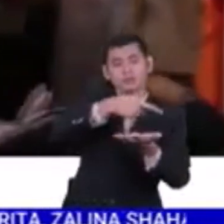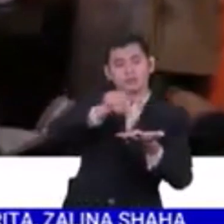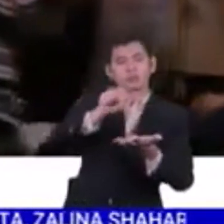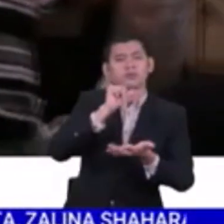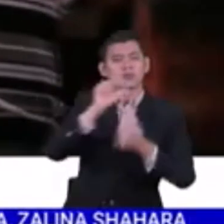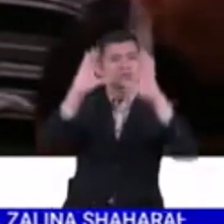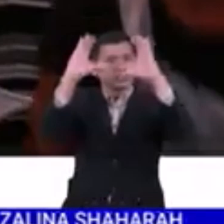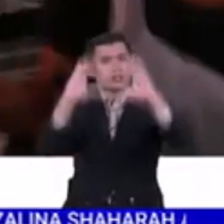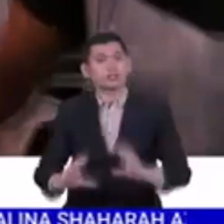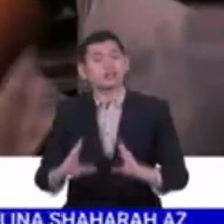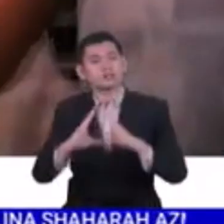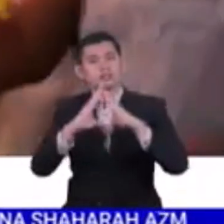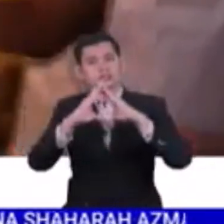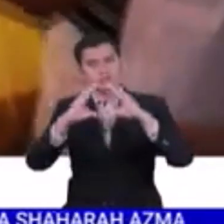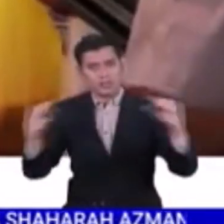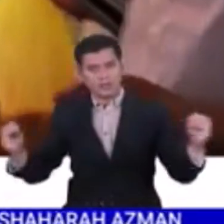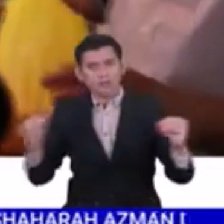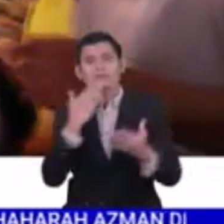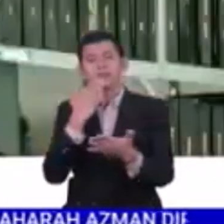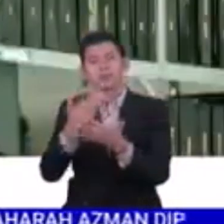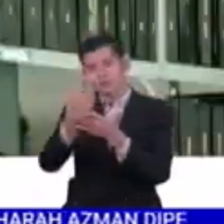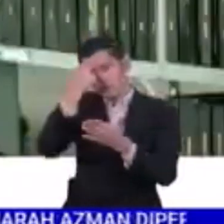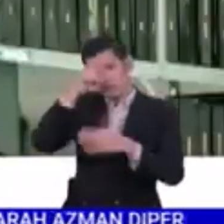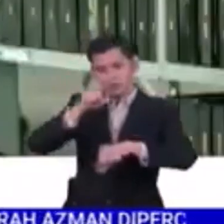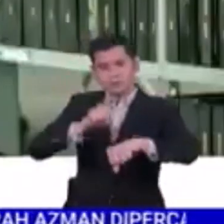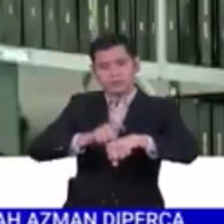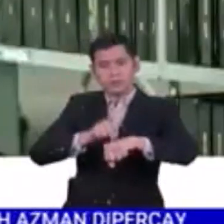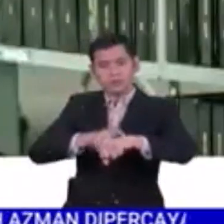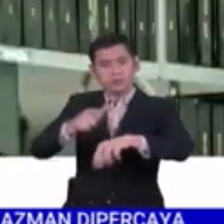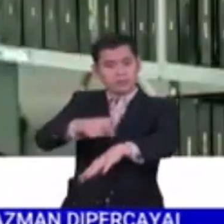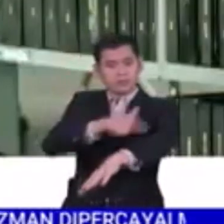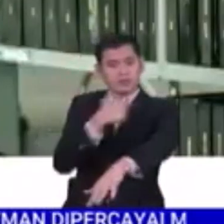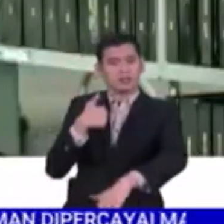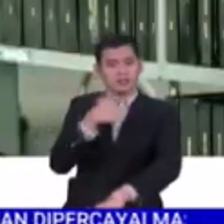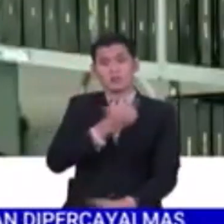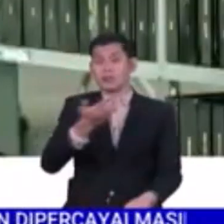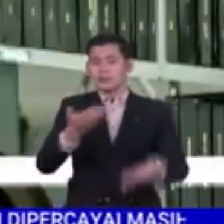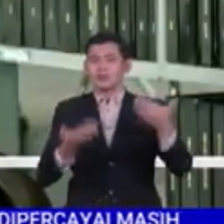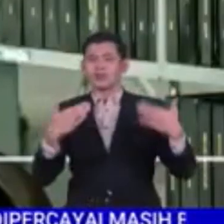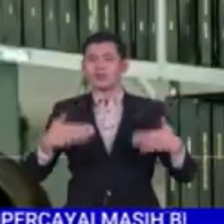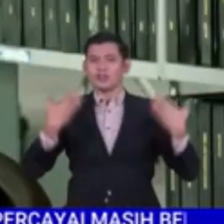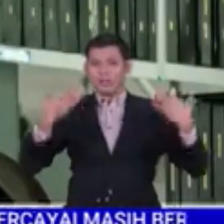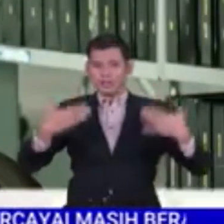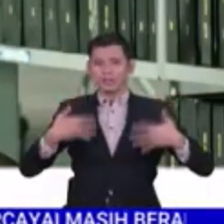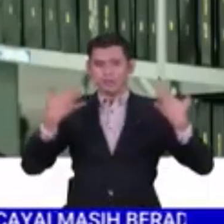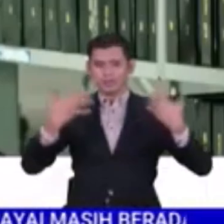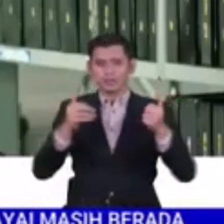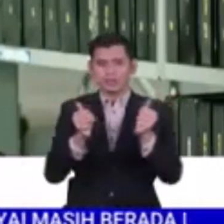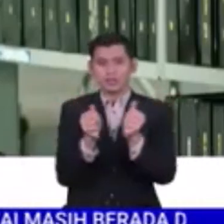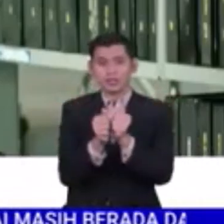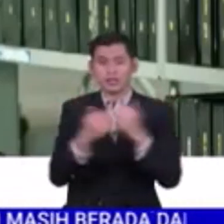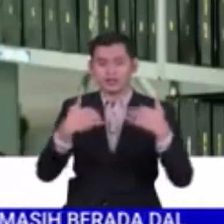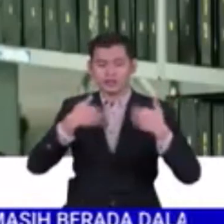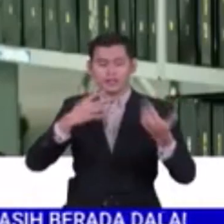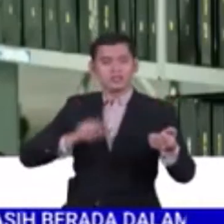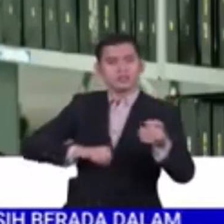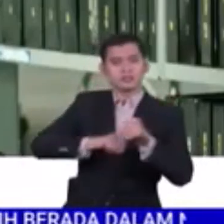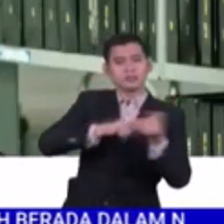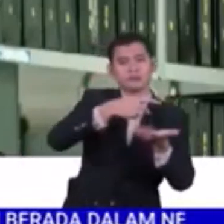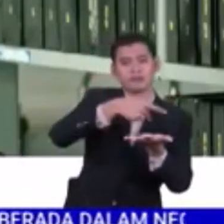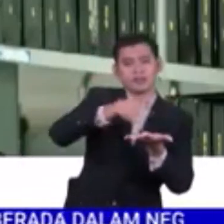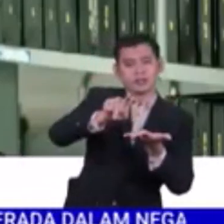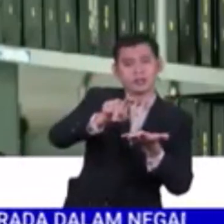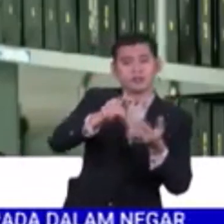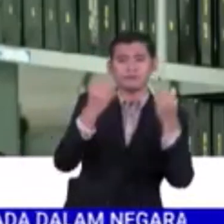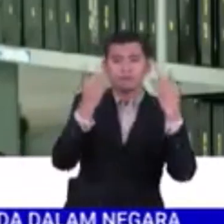penyelesaian terbaik untuk jangka panjang. Kita mungkin seronok ya dengan subsidi yang banyak, harga yang rendah, tetapi